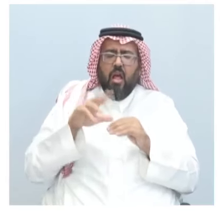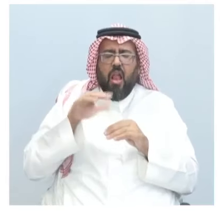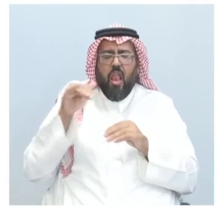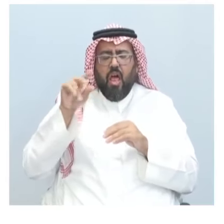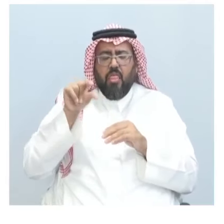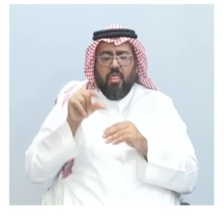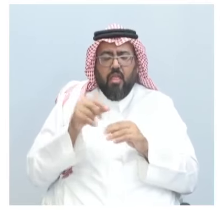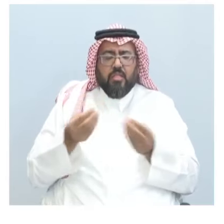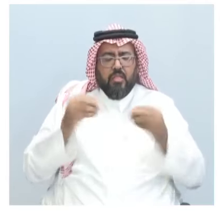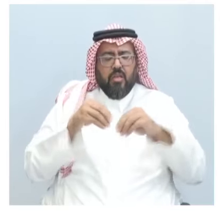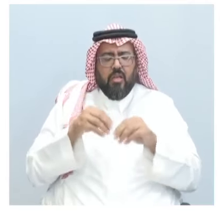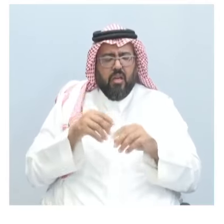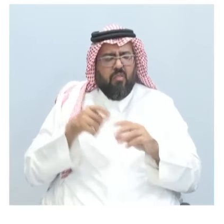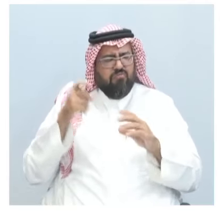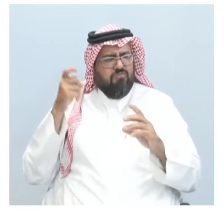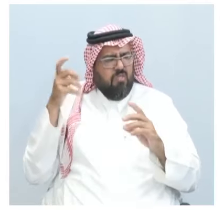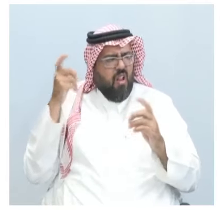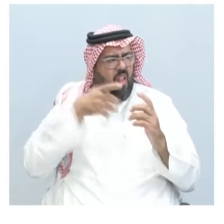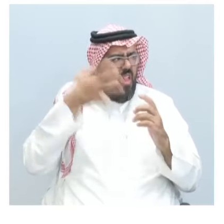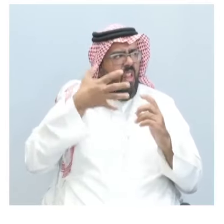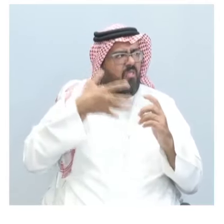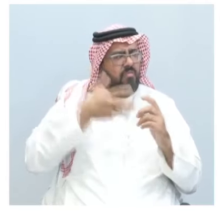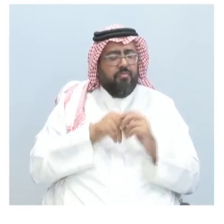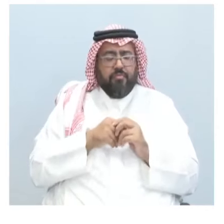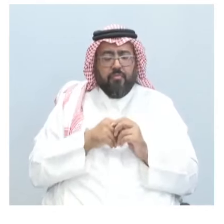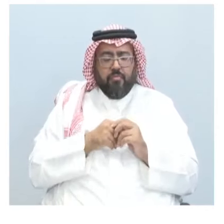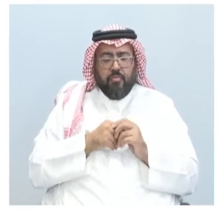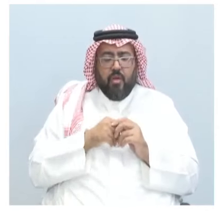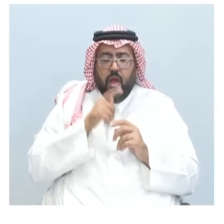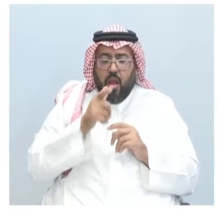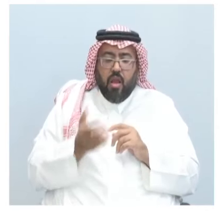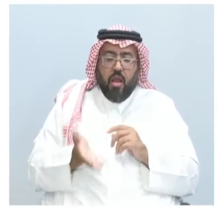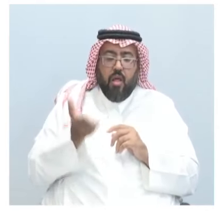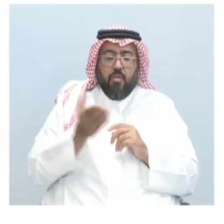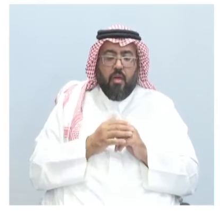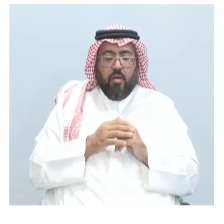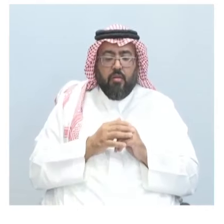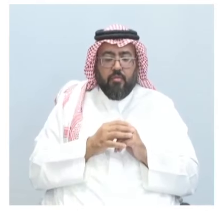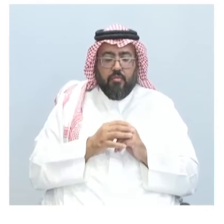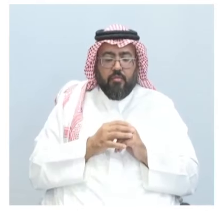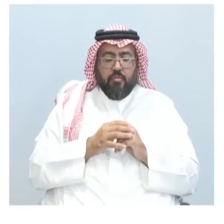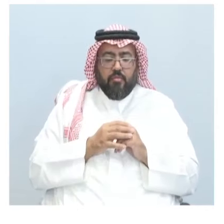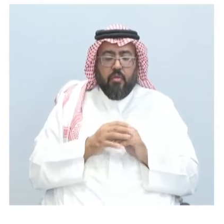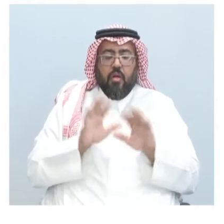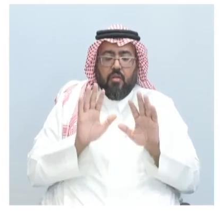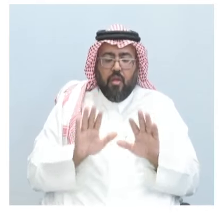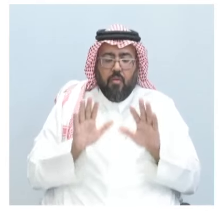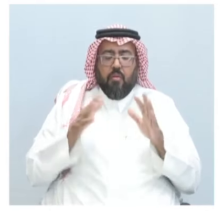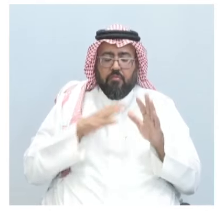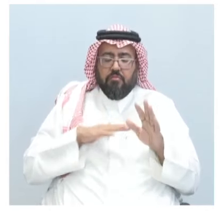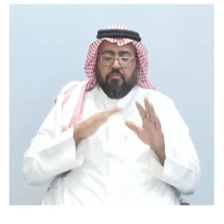الحد في الاساءه الينا فقال الله سبحانه وتعالى مطمئنا